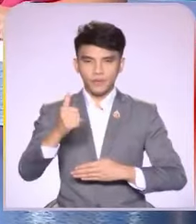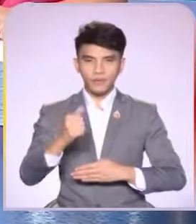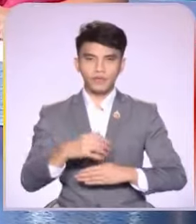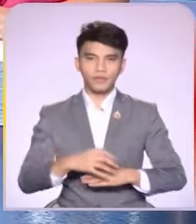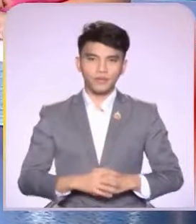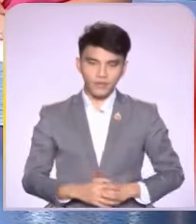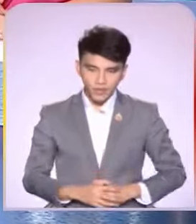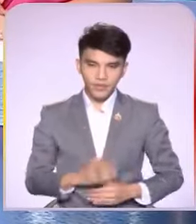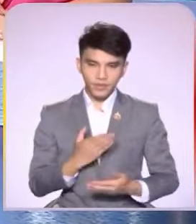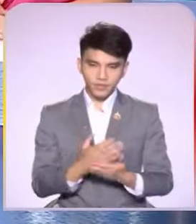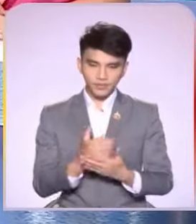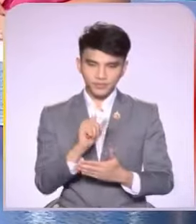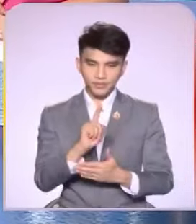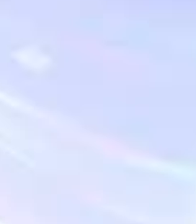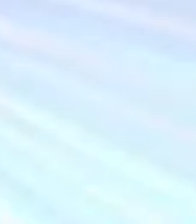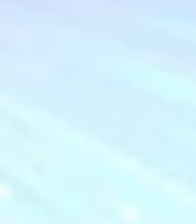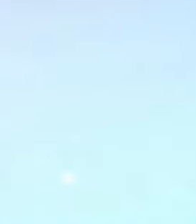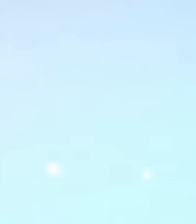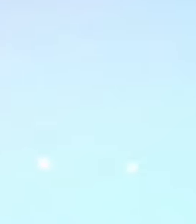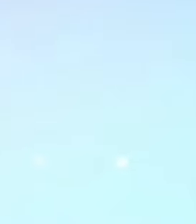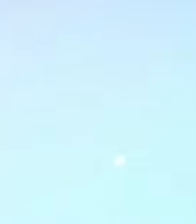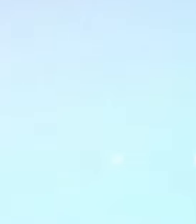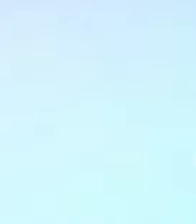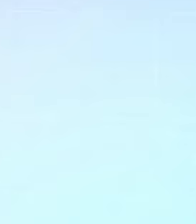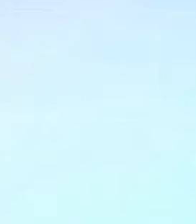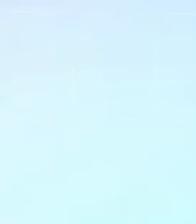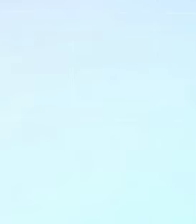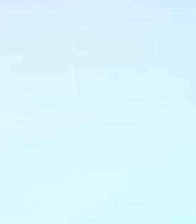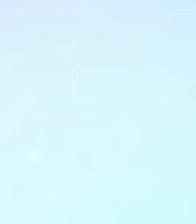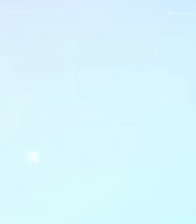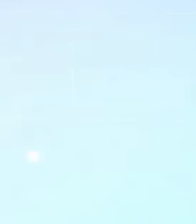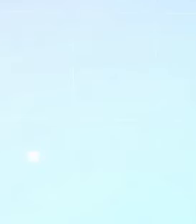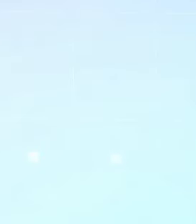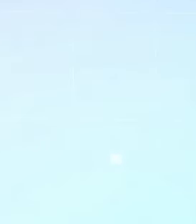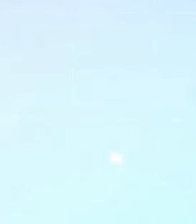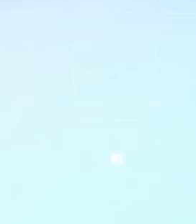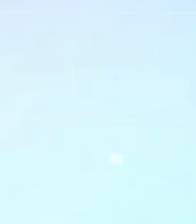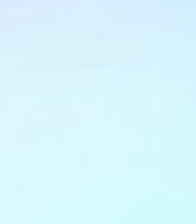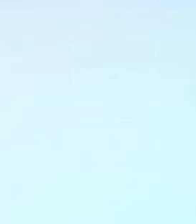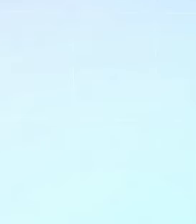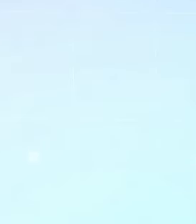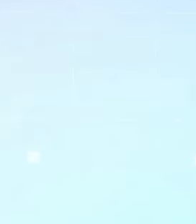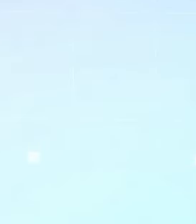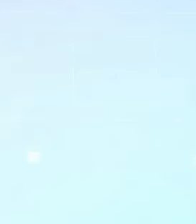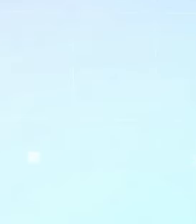ป้าก็ได้เงินแล้ว10,000บาทนะคะ